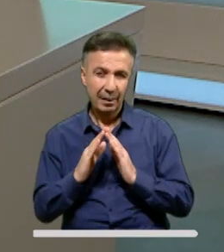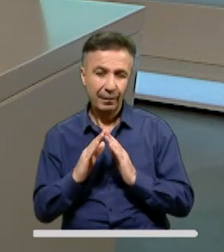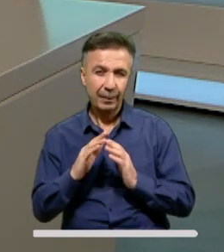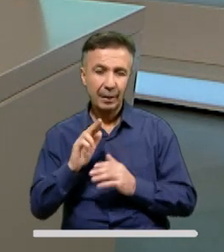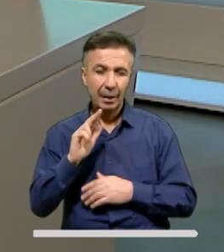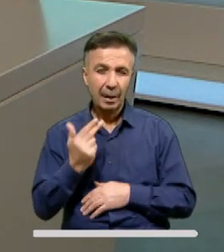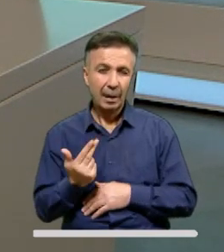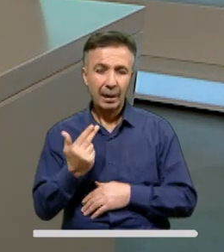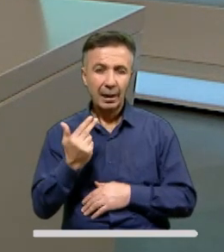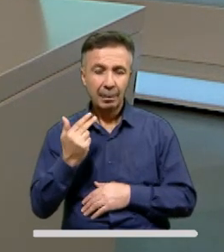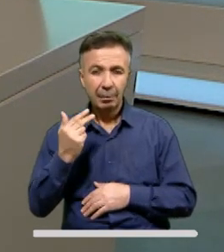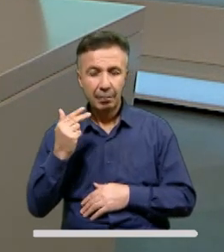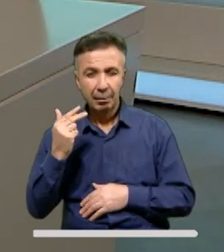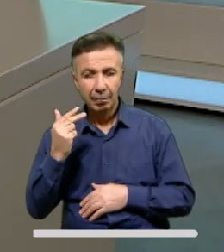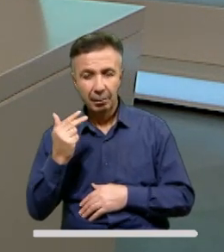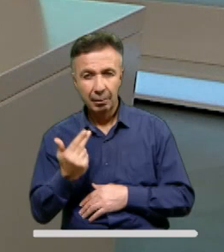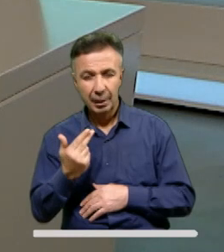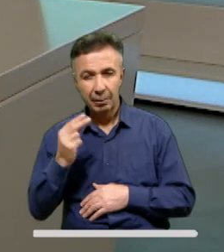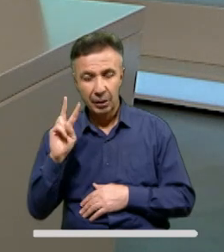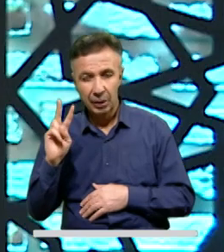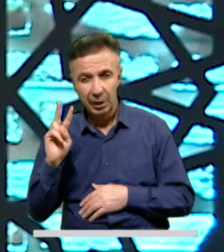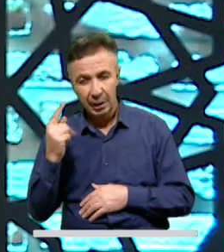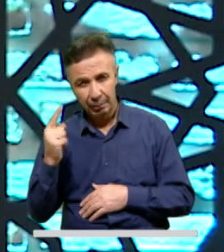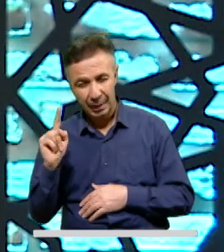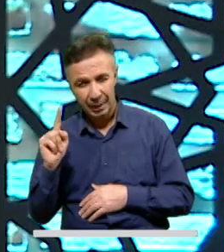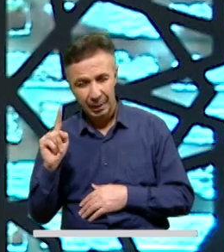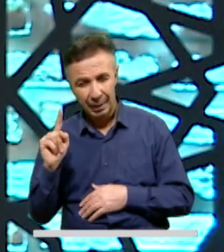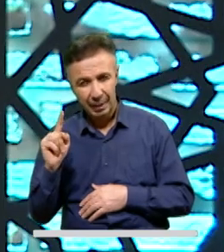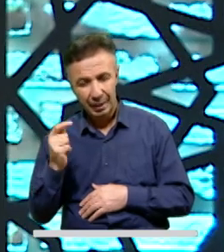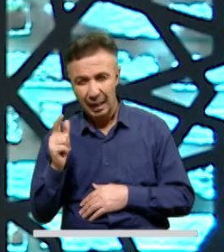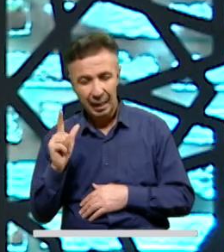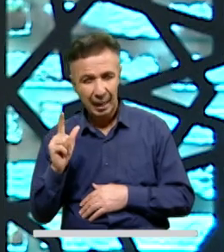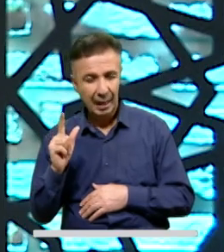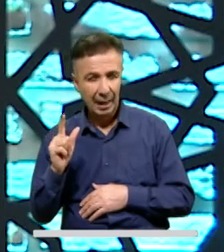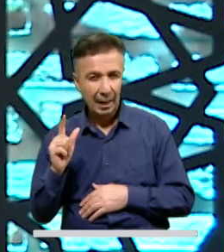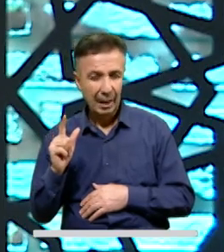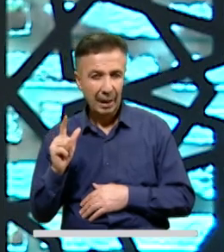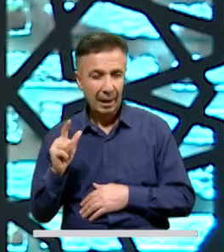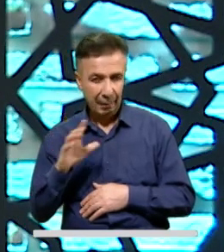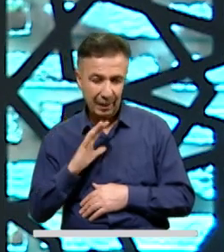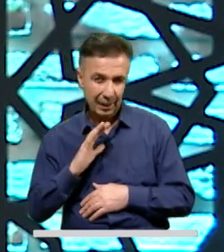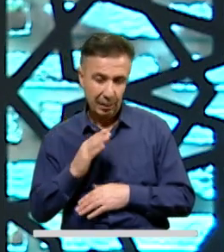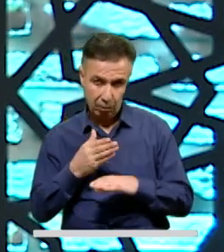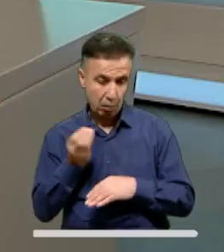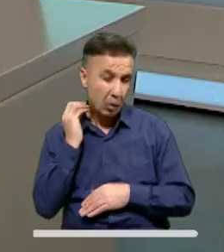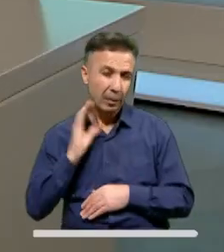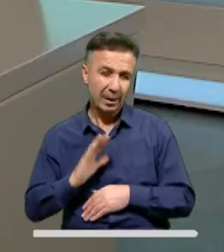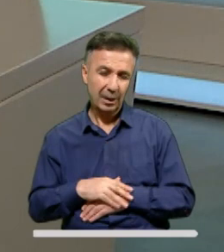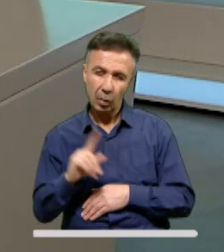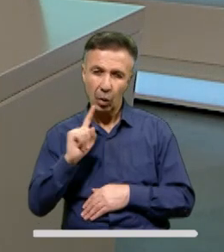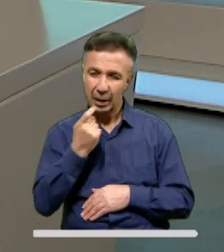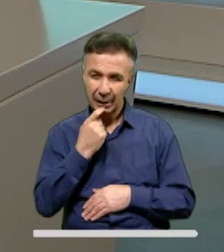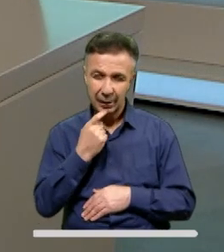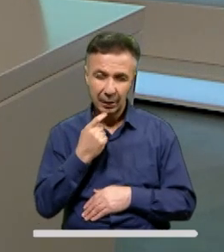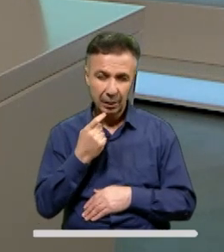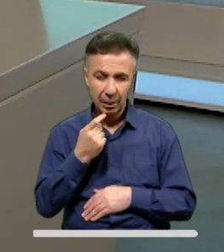bin lira kalmış dedi. Dedim beyefendi, ben 58 aldım, 10 yılda ödüyorum. Bu nasıl bir şey?